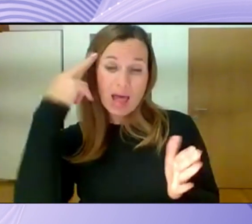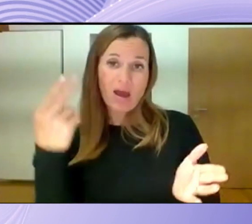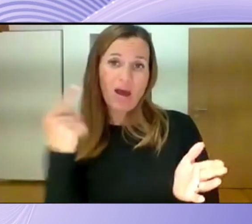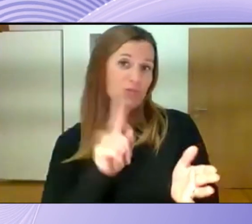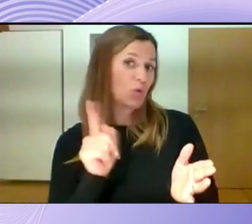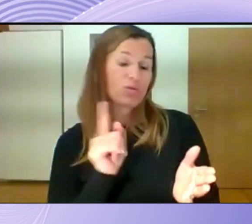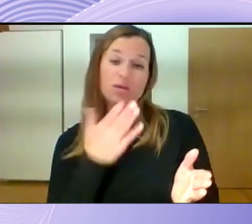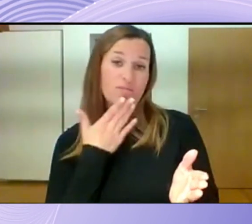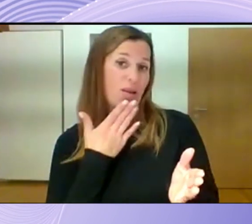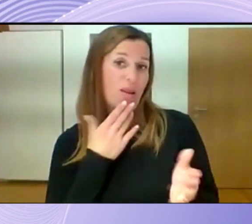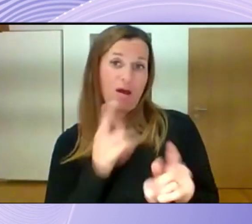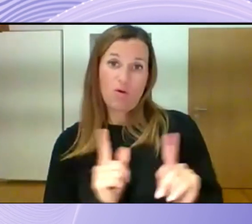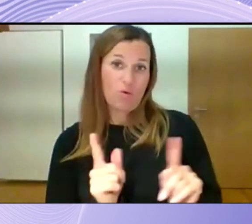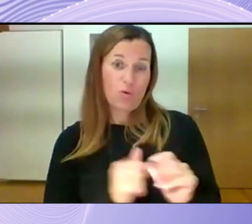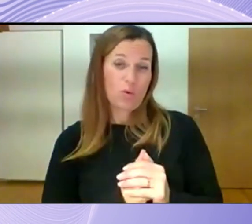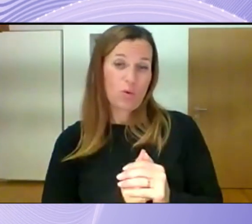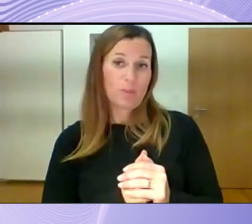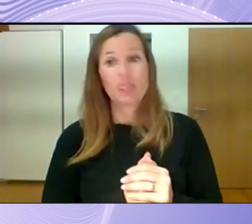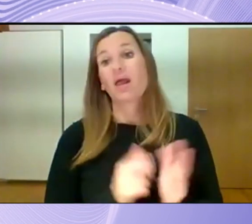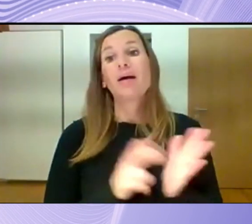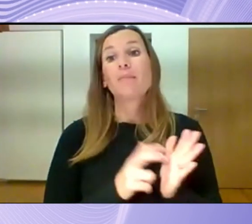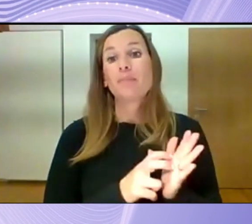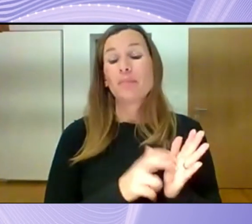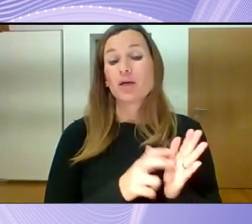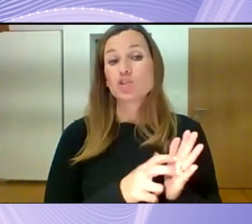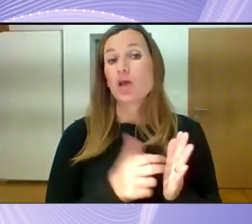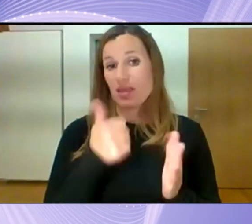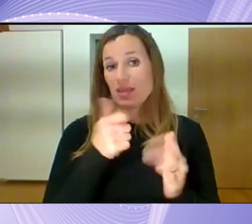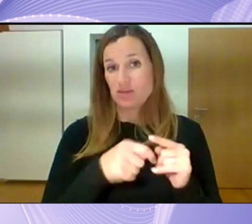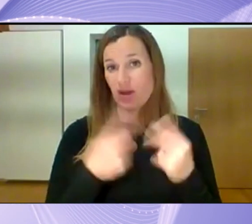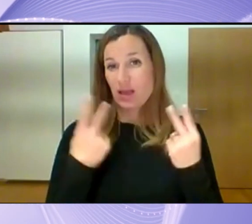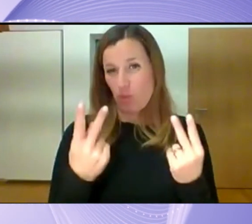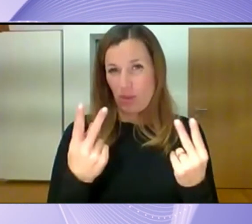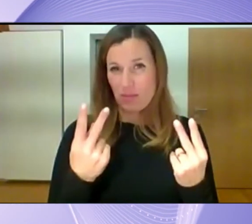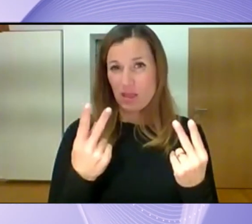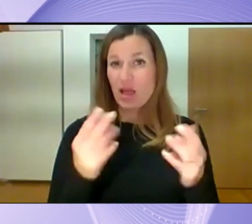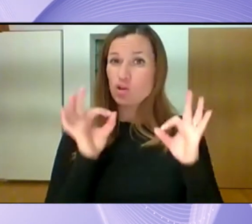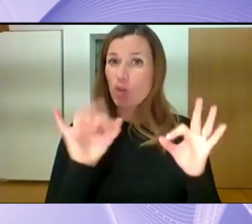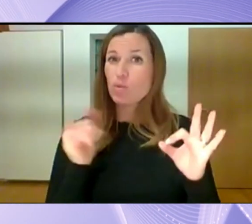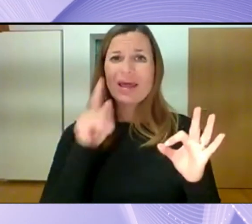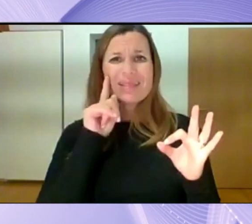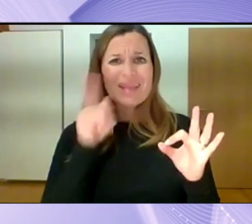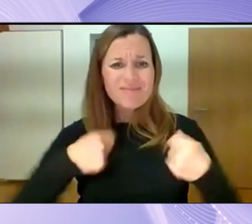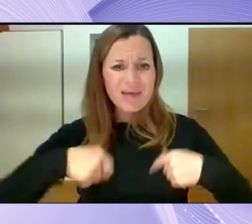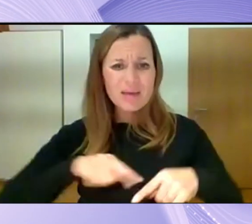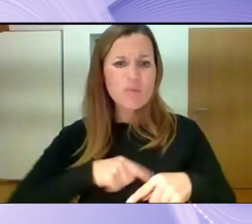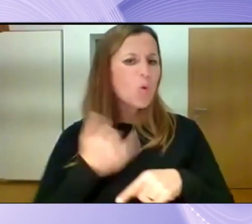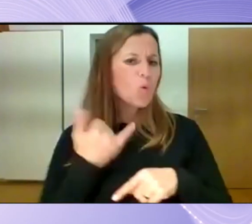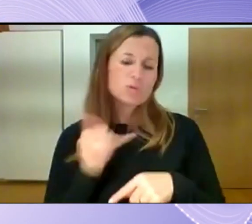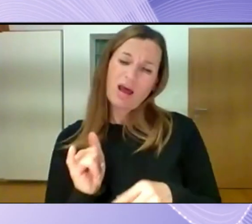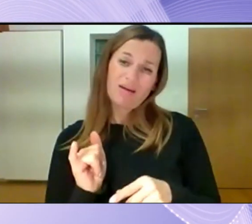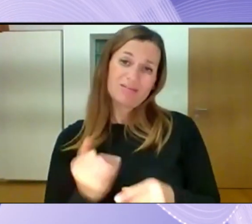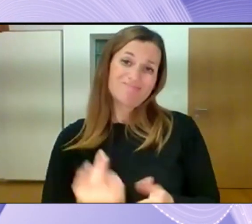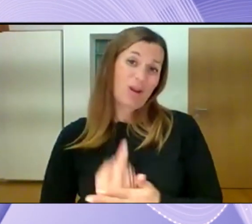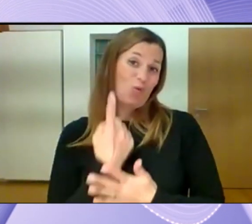In še nekaj pri tej oskrbi pomembno, pri tem uvodu, da vemo, vsak od nas se lahko v tem znajde v tej